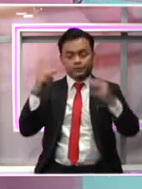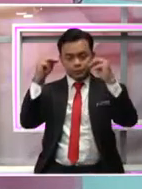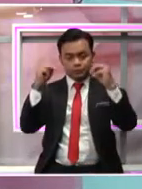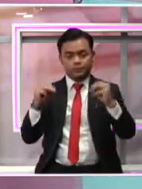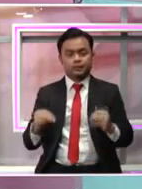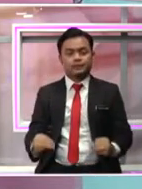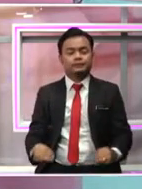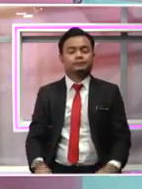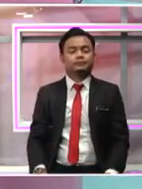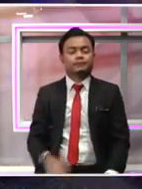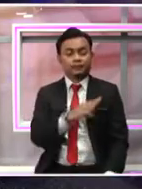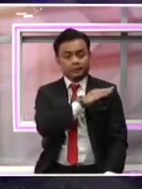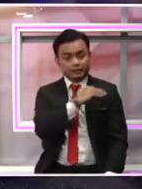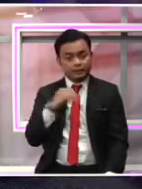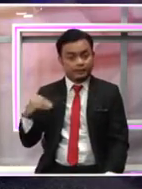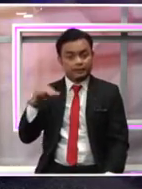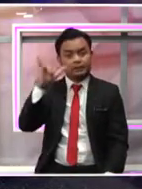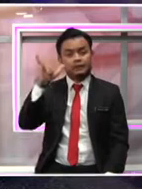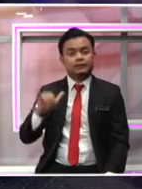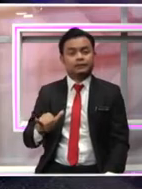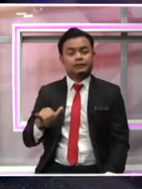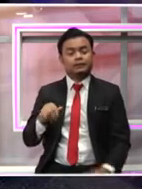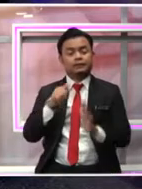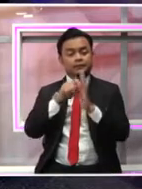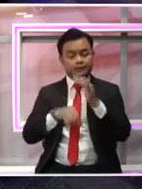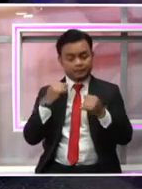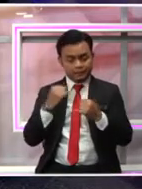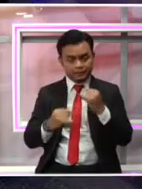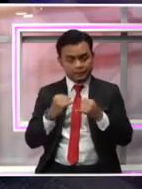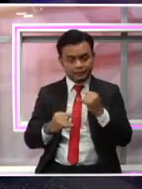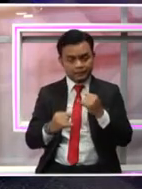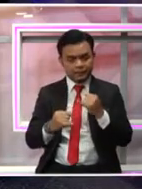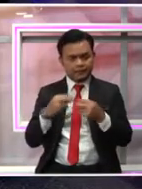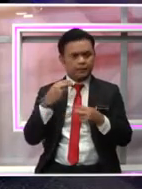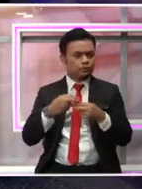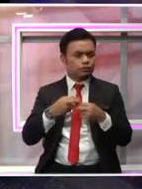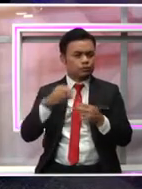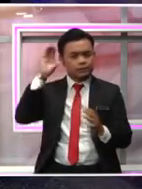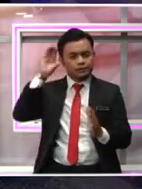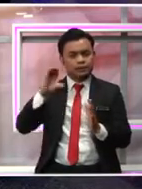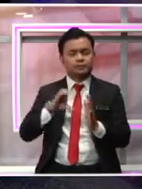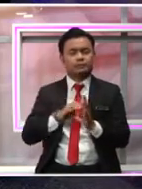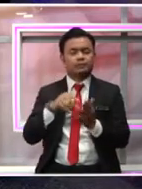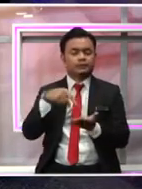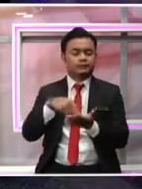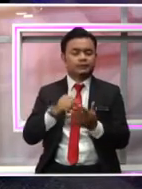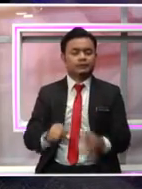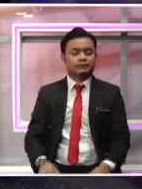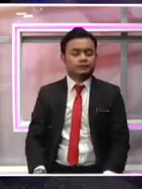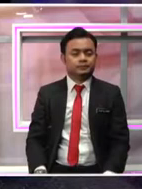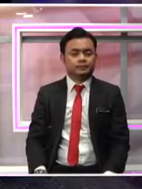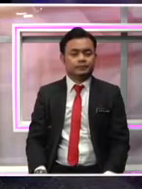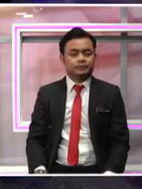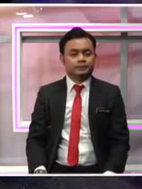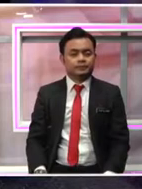dan yang terakhir hanya saja susah gambar nih Cikgu pun enggak seniesa yakin nyata